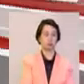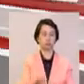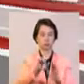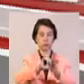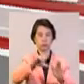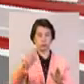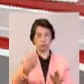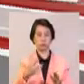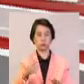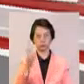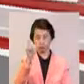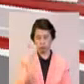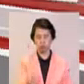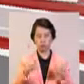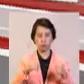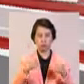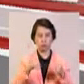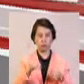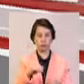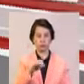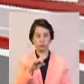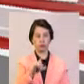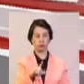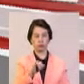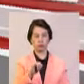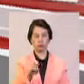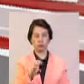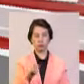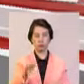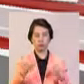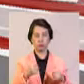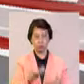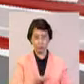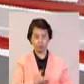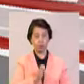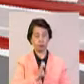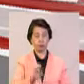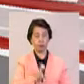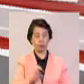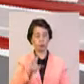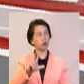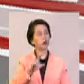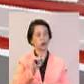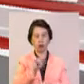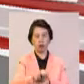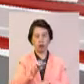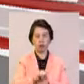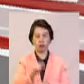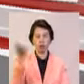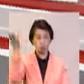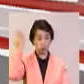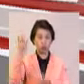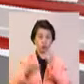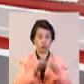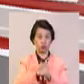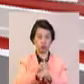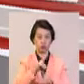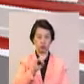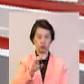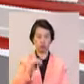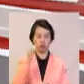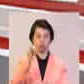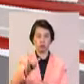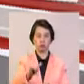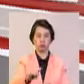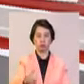Selain itu, seorang lagi pemain profesional negara Liu Darren, pemenang pingat gangsa kejohanan badminton dunia 2018, turut mara ke skor akhir membenam